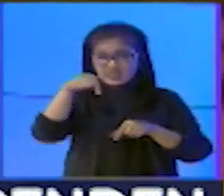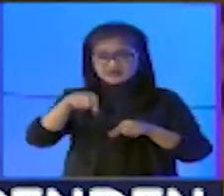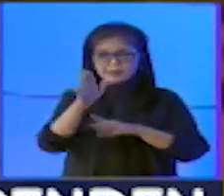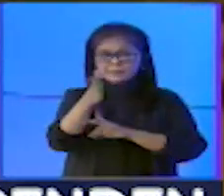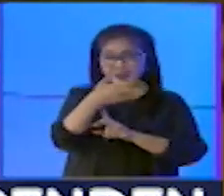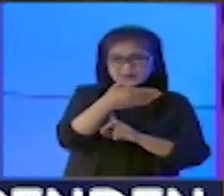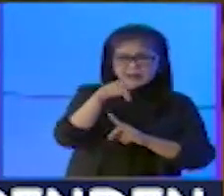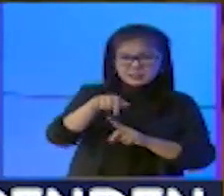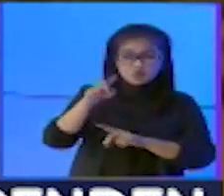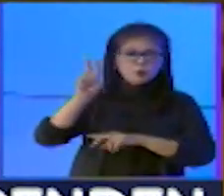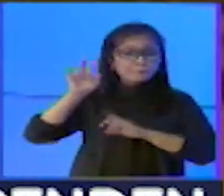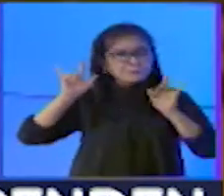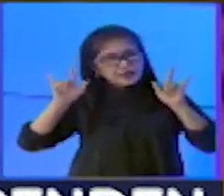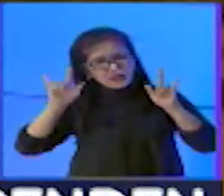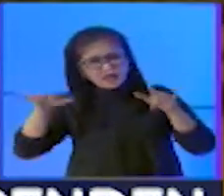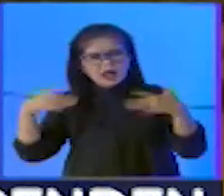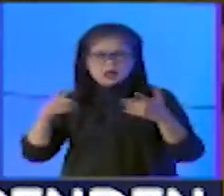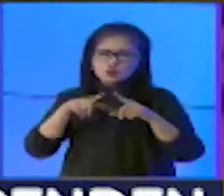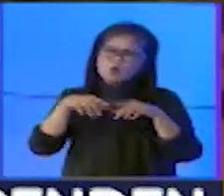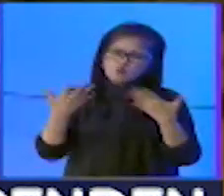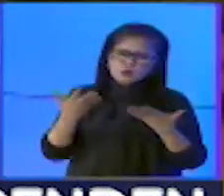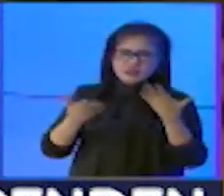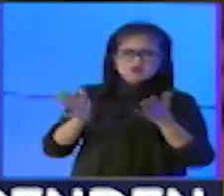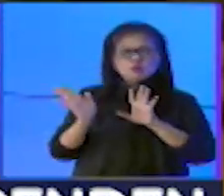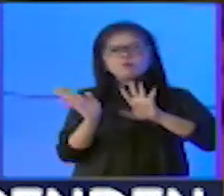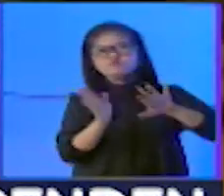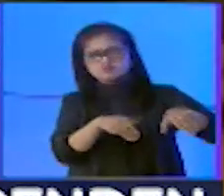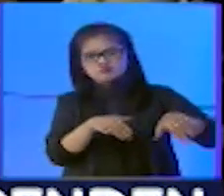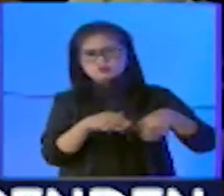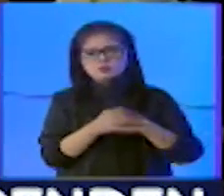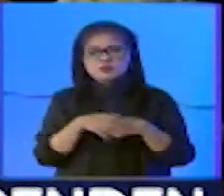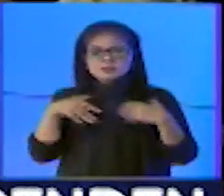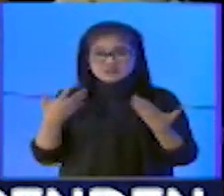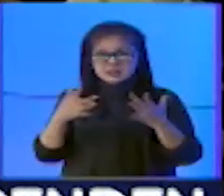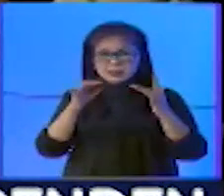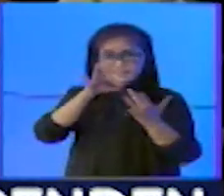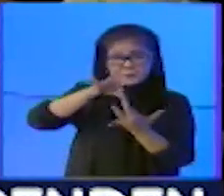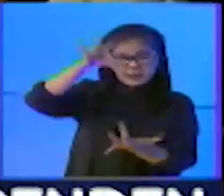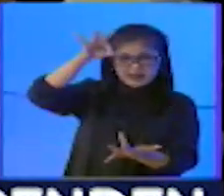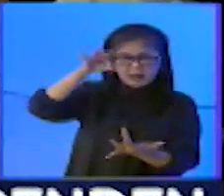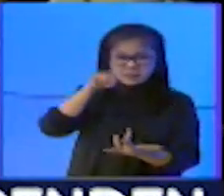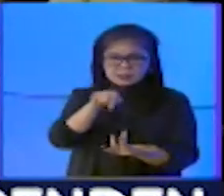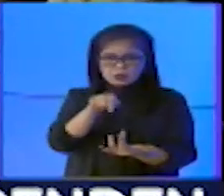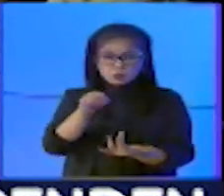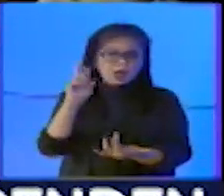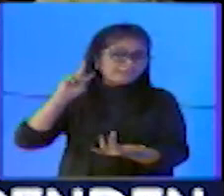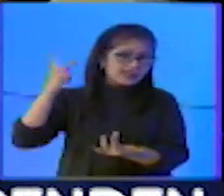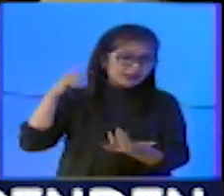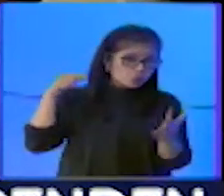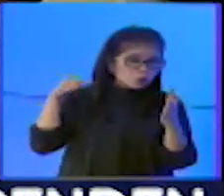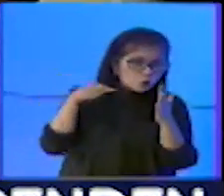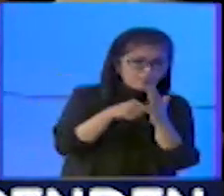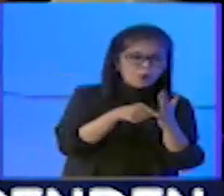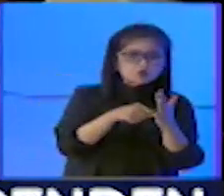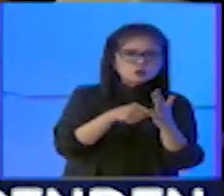tersebut dinilai mangkir. Pilkada 2020, Bupati Faida sebagai petahana kembali mencalonkan diri melalui jalur